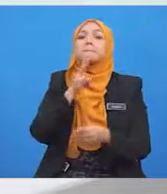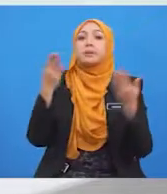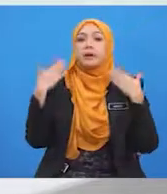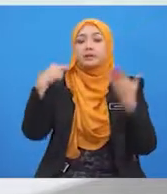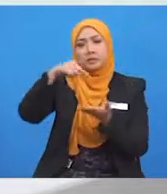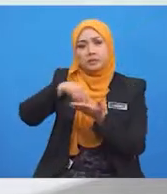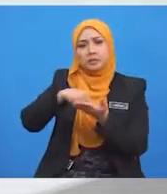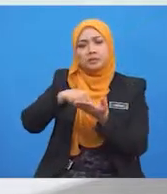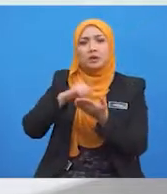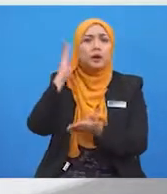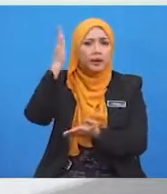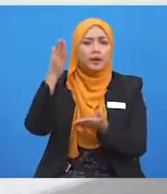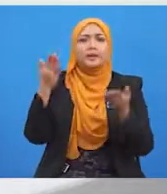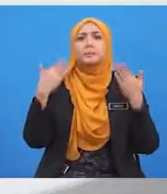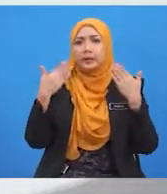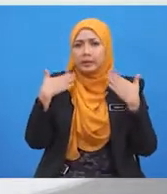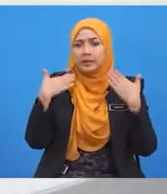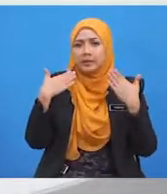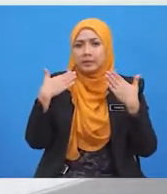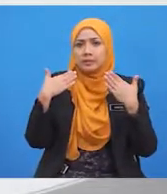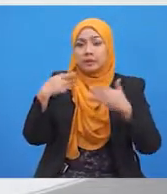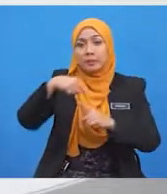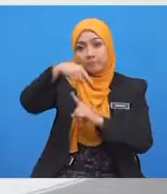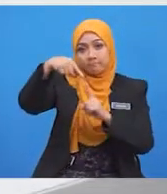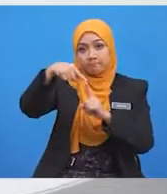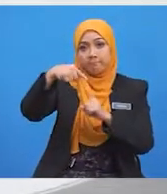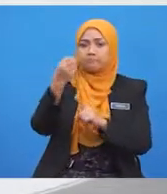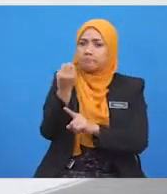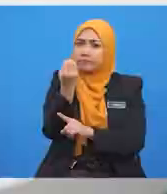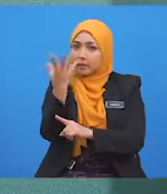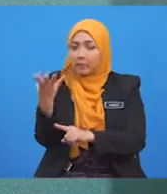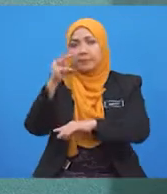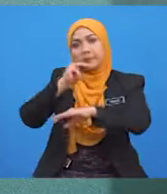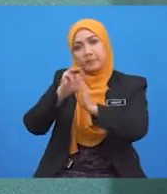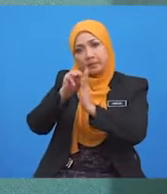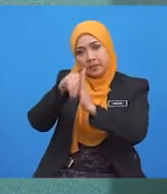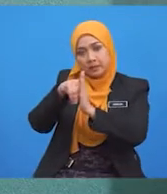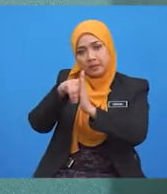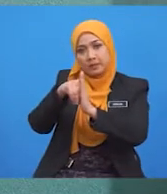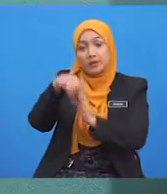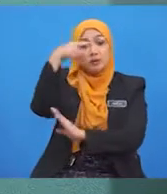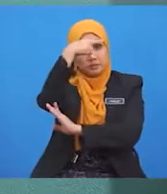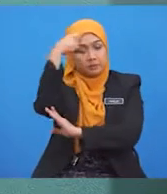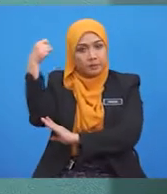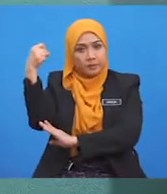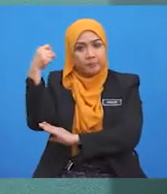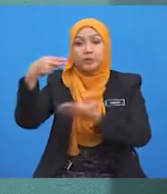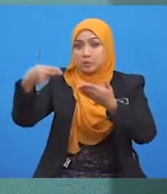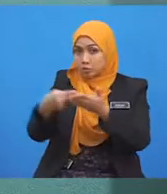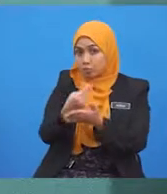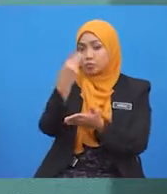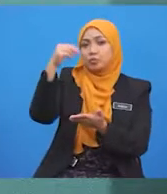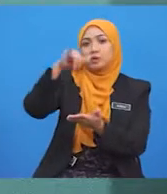akan berasa panas selepas beberapa minit ini graner sudut tersebut